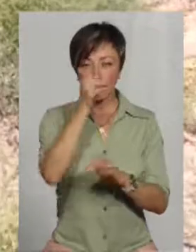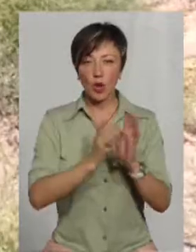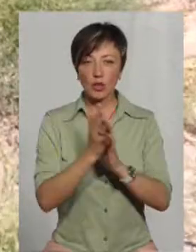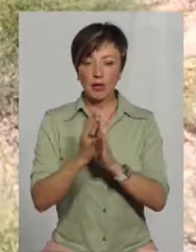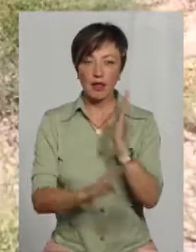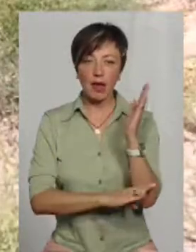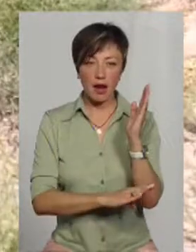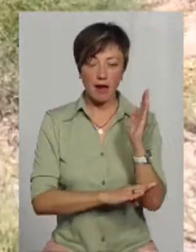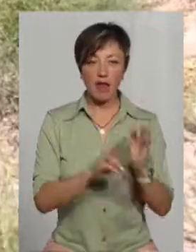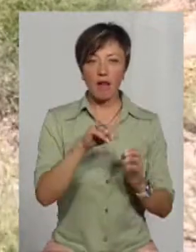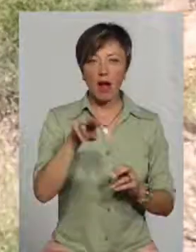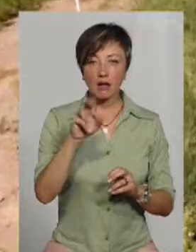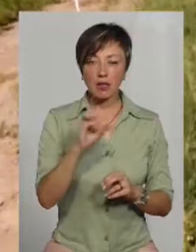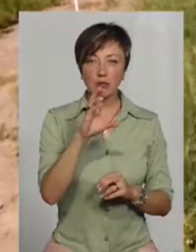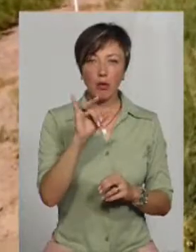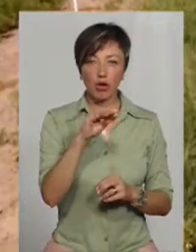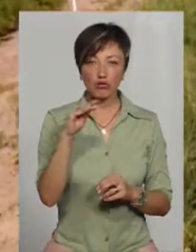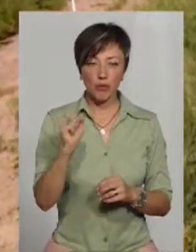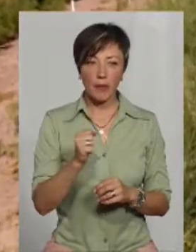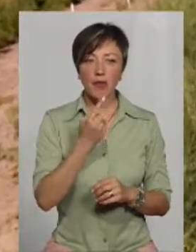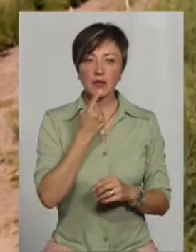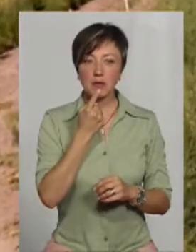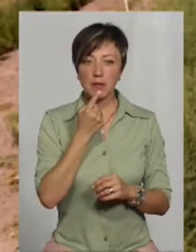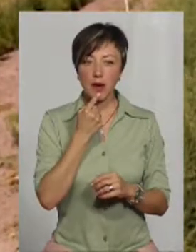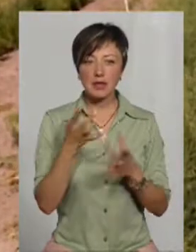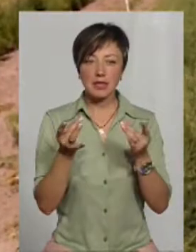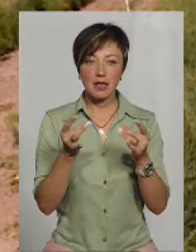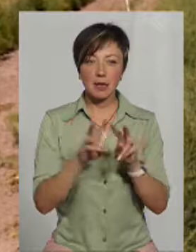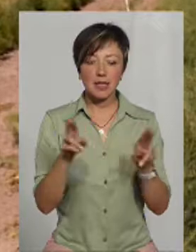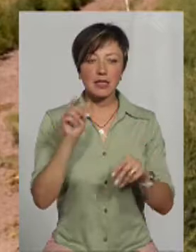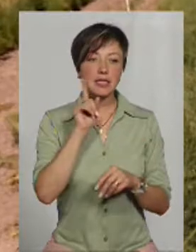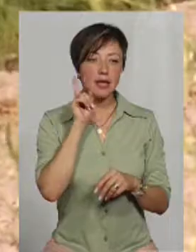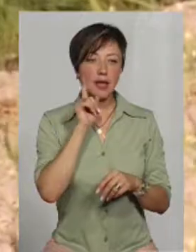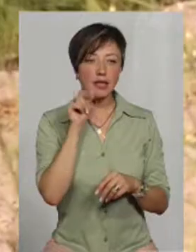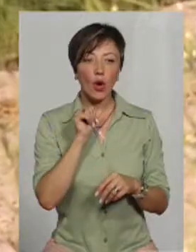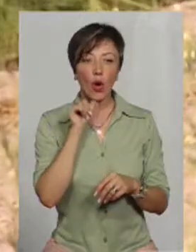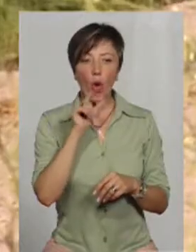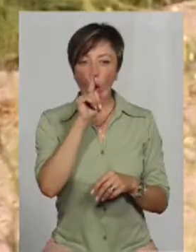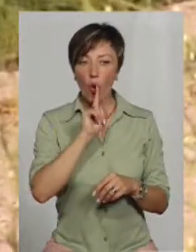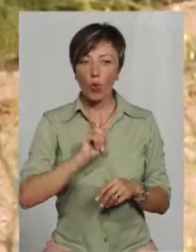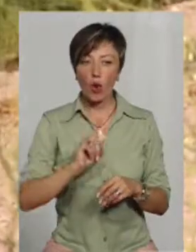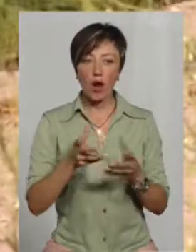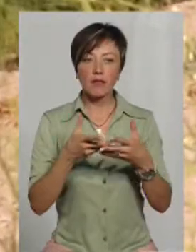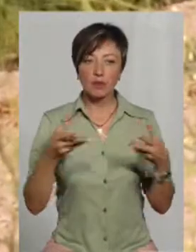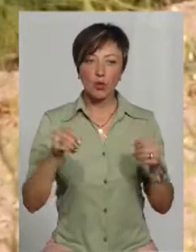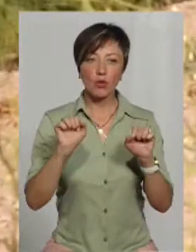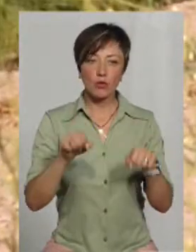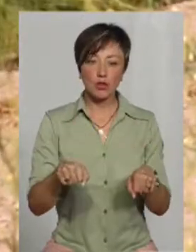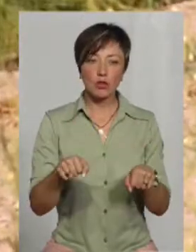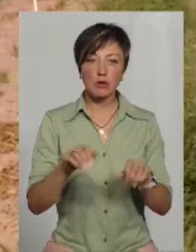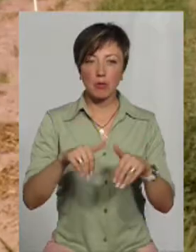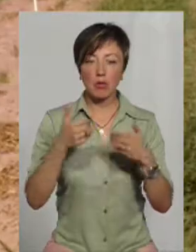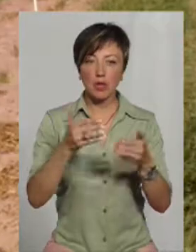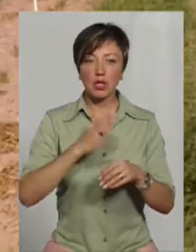і деревам, як от лаванда чи спаржа. На смак вони в сирому вигляді, як зелений горошок. Весною ми вже можемо